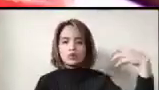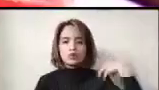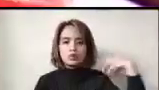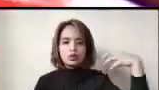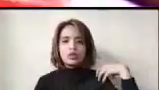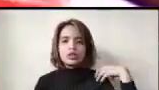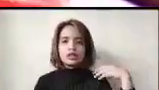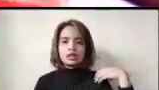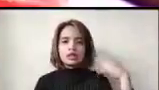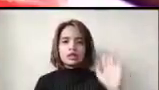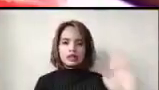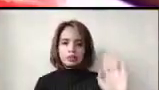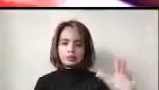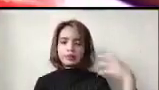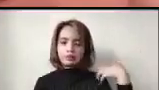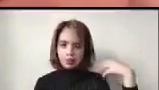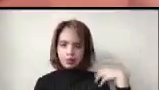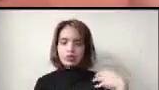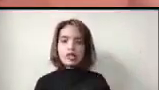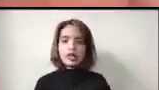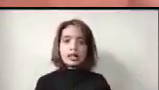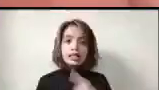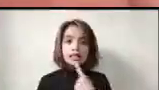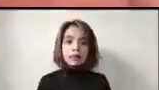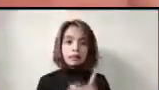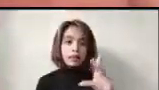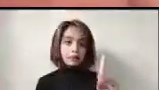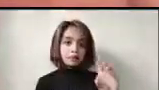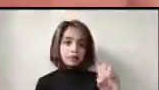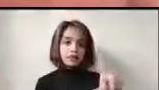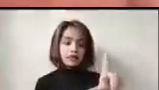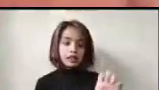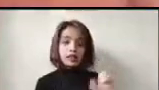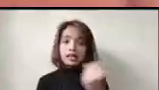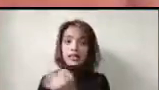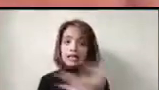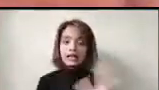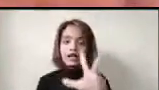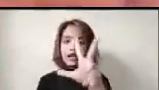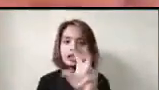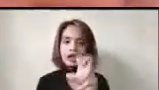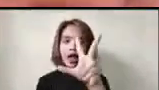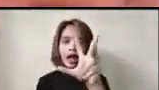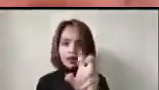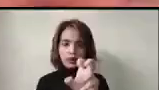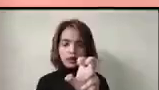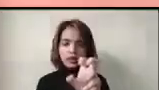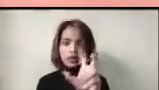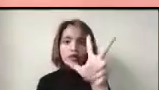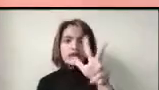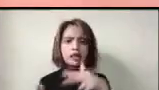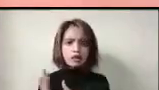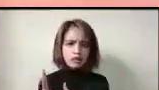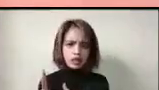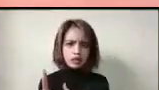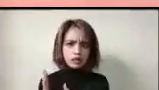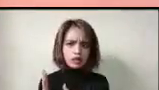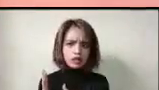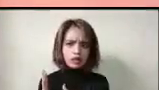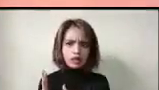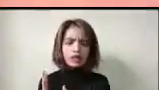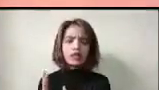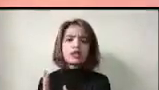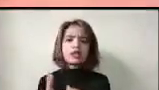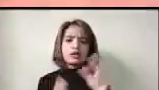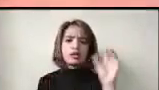malaking si Ugas kontra sa bilis ni Pacquiao dahilan upang paboran ng judges ang Cuban fighter 115-113, 116-112